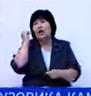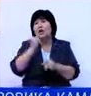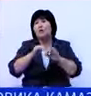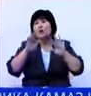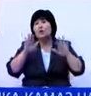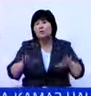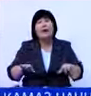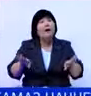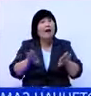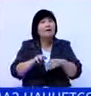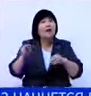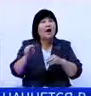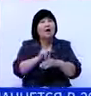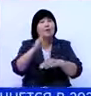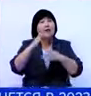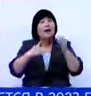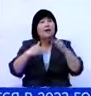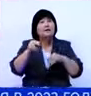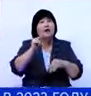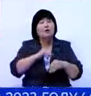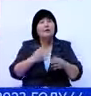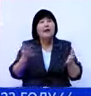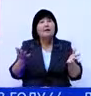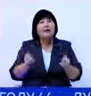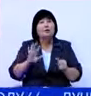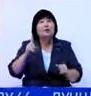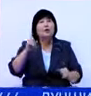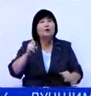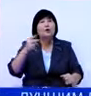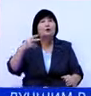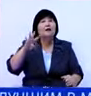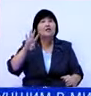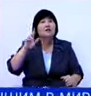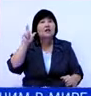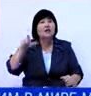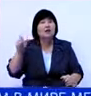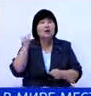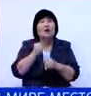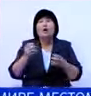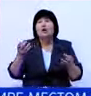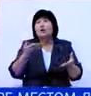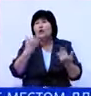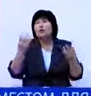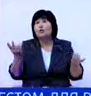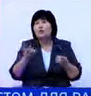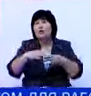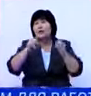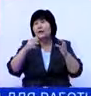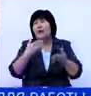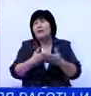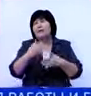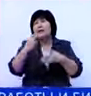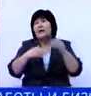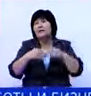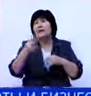мест. Однако на ремонтно-строительные работы набрано только 124 рабочих. Нет нужных специалистов. К примеру, на